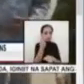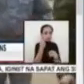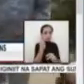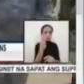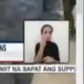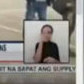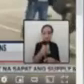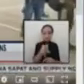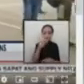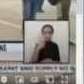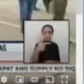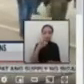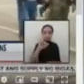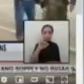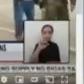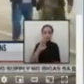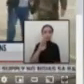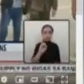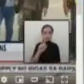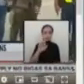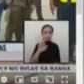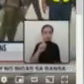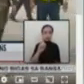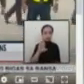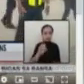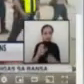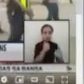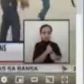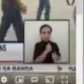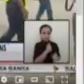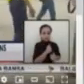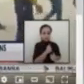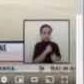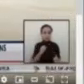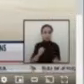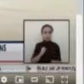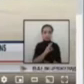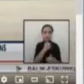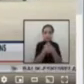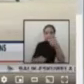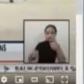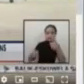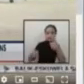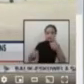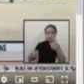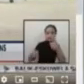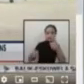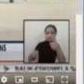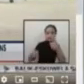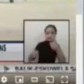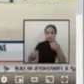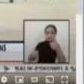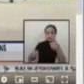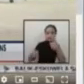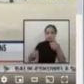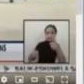Chodoro Jr. at Armed Forces of the Philippines Chief of Staff General Romeo Prellner ang operasyon. Ayon sa Alam niyo